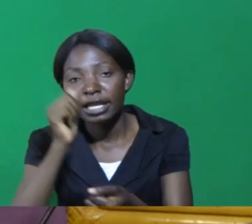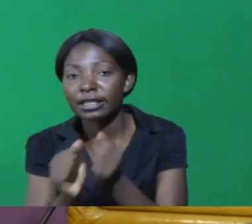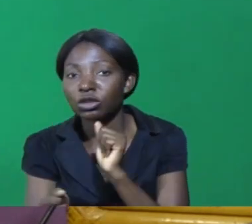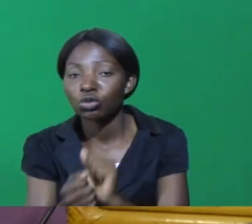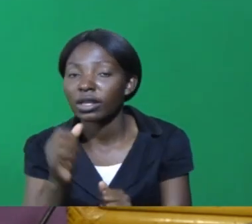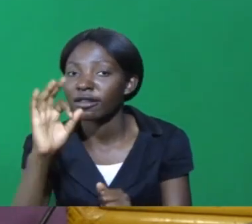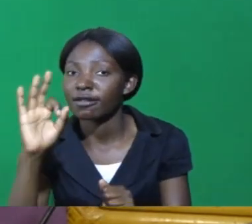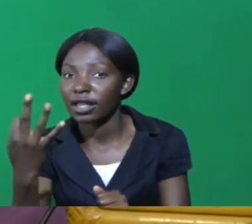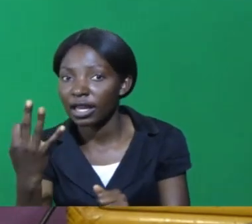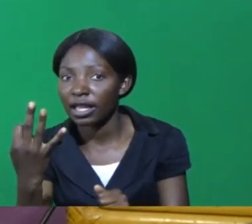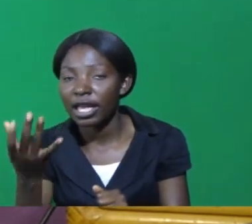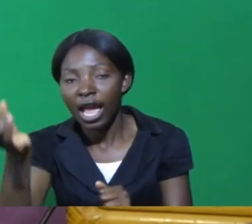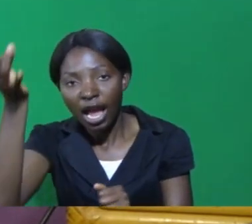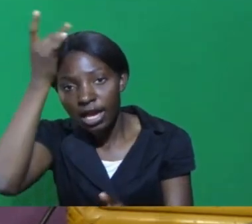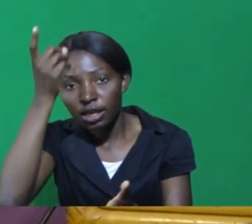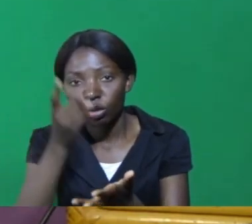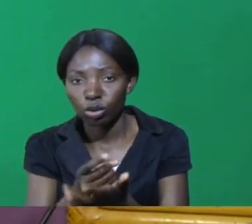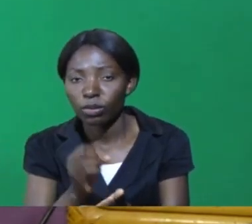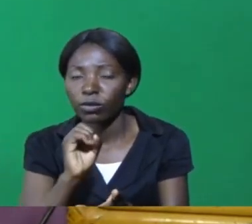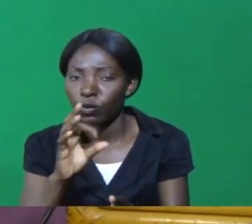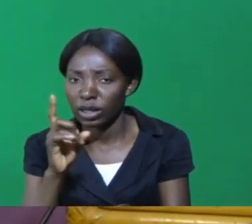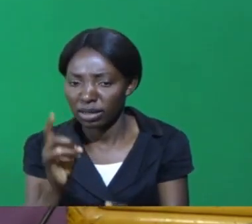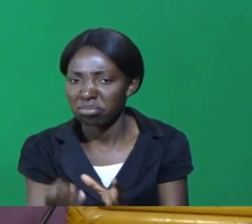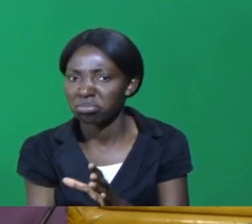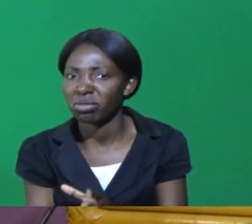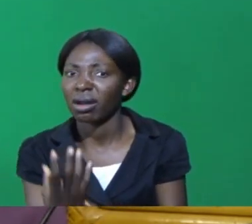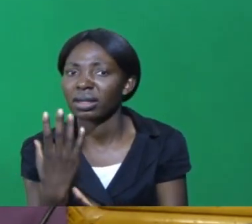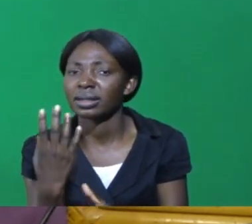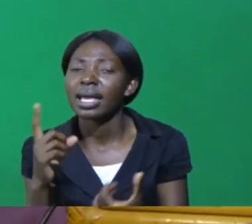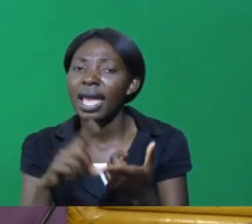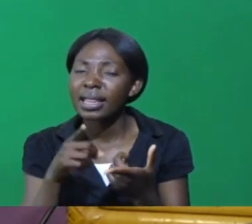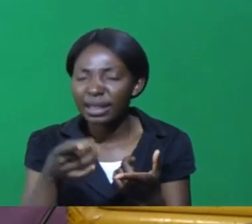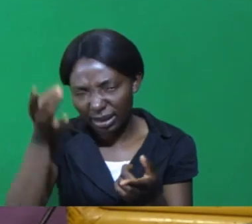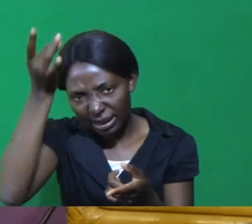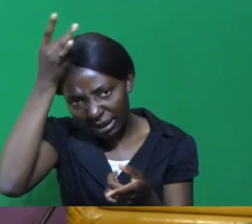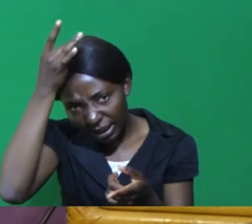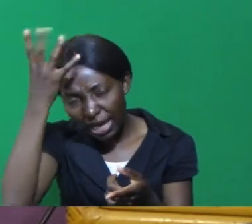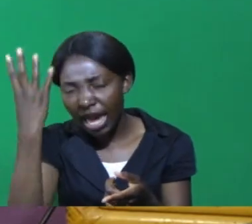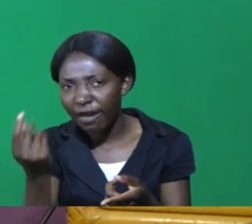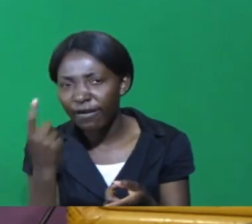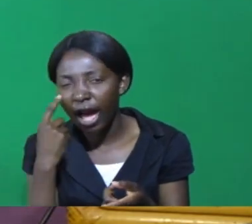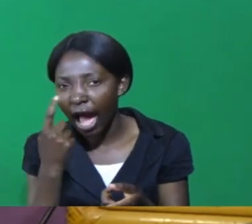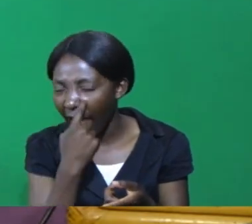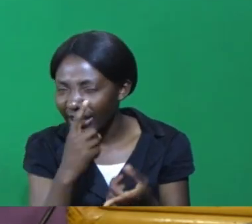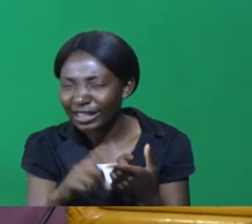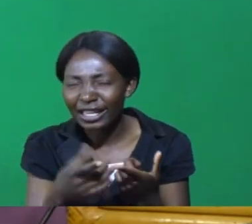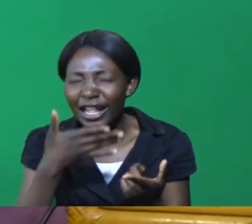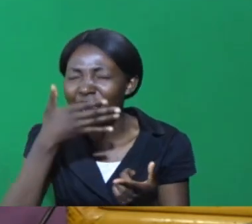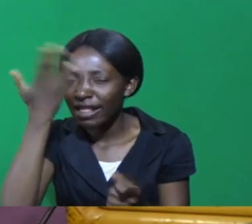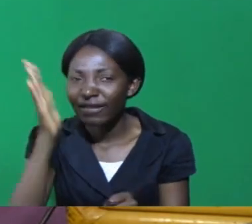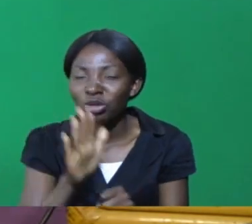akaparadza mamwe madzimambo matatu kuti iye azosimuka. Mambo uyu ane maziso